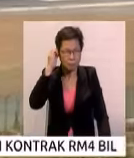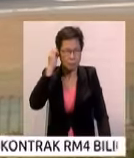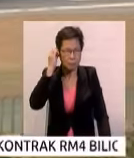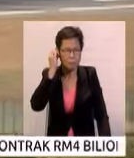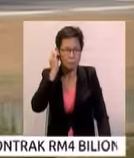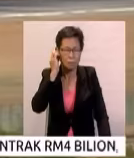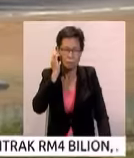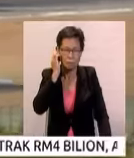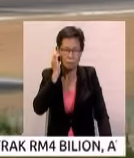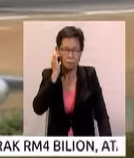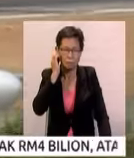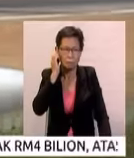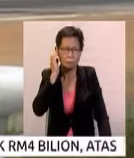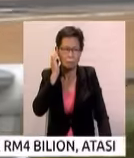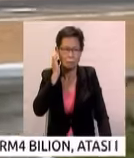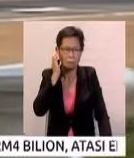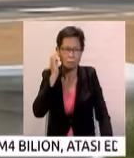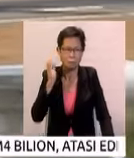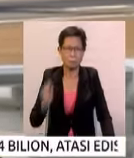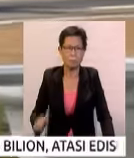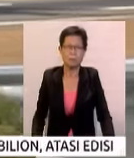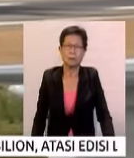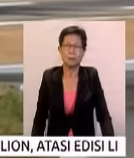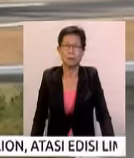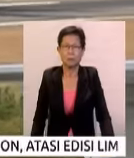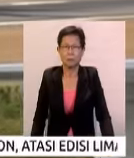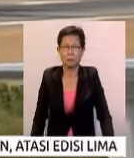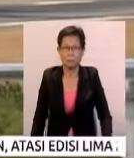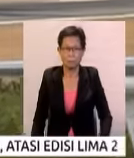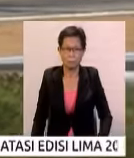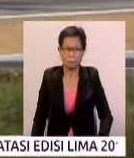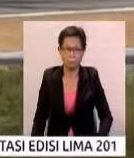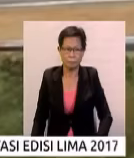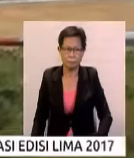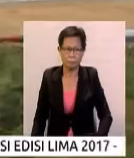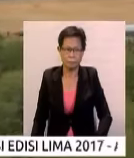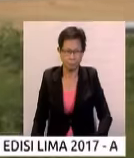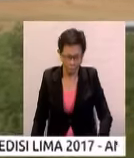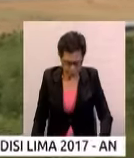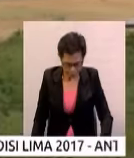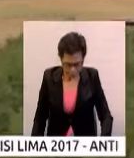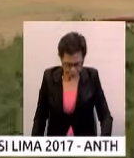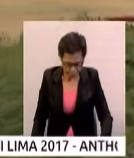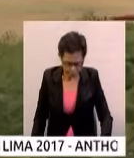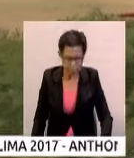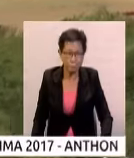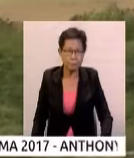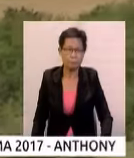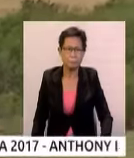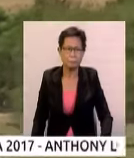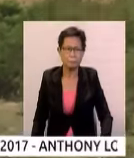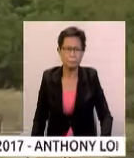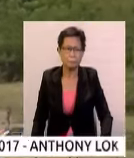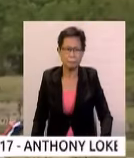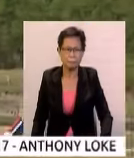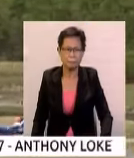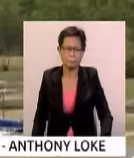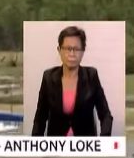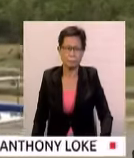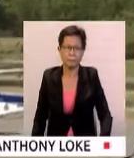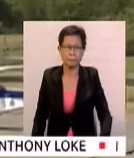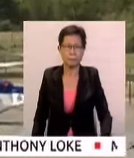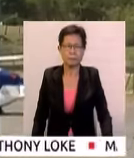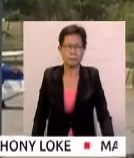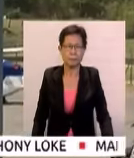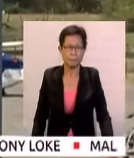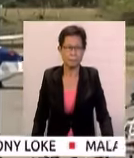dibaik pulih di Rusia. Dan satu lagi adalah perencanaan peluang pekerjaan. Kabarnya lebih 4,000 rakyat Malaysia bekerja